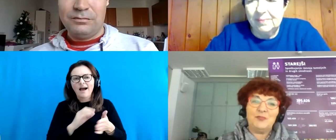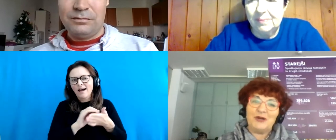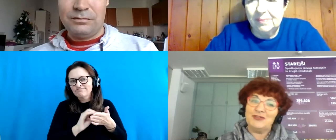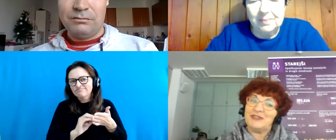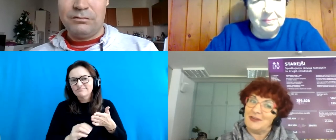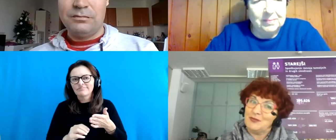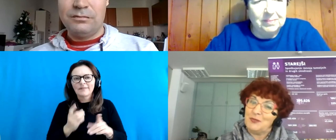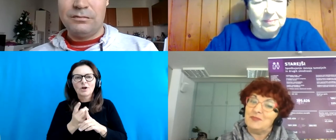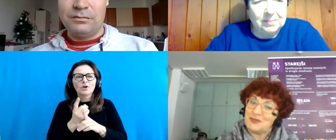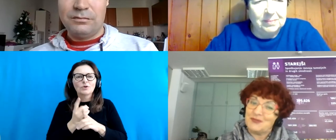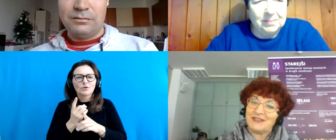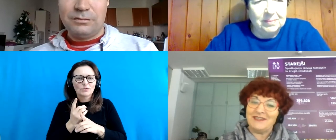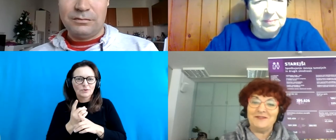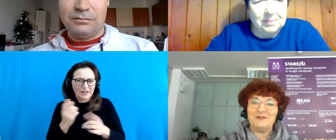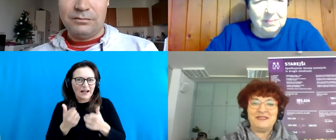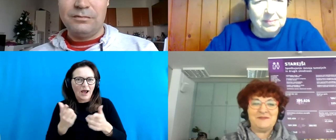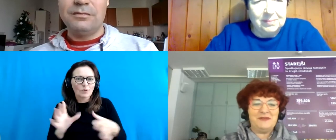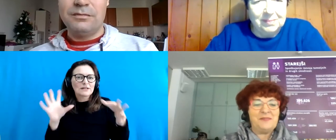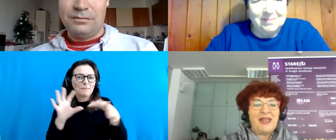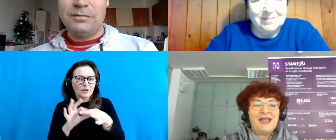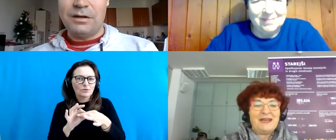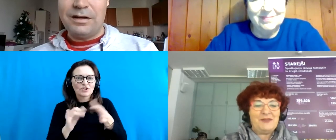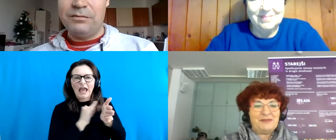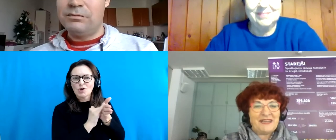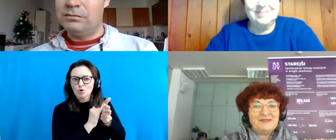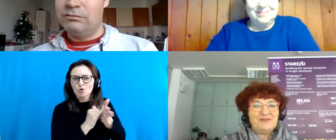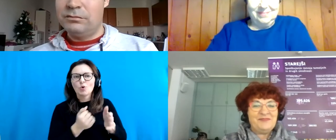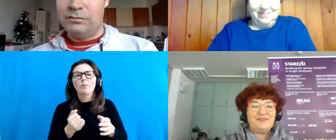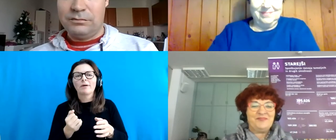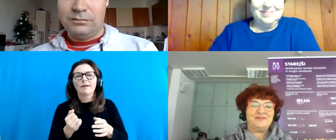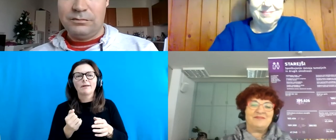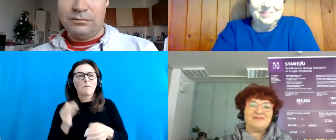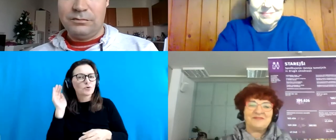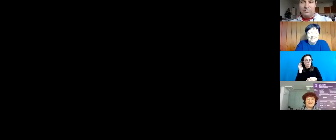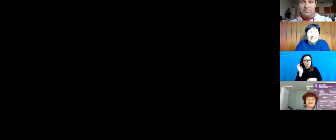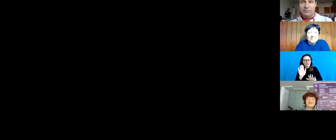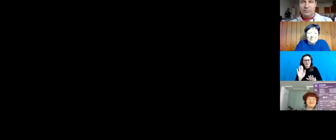lahko priključite na YouTube in poslušate njegove pesmi. Gremo naprej.